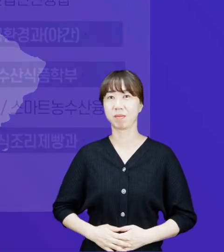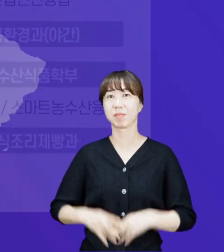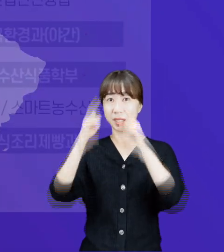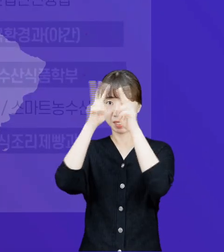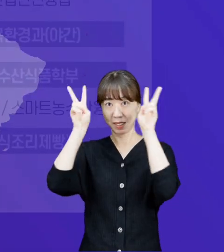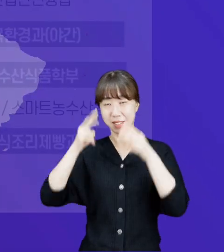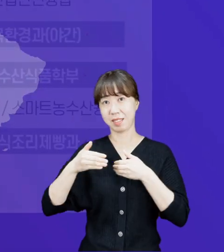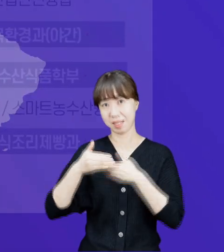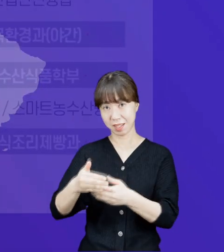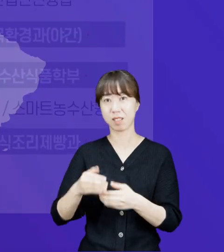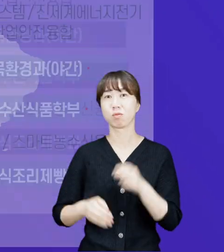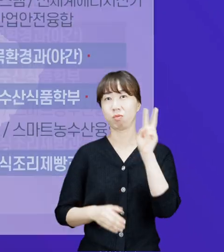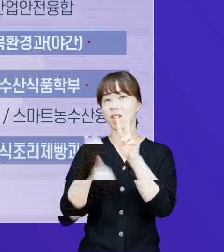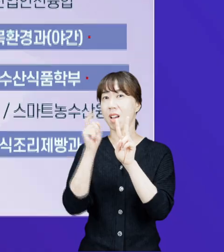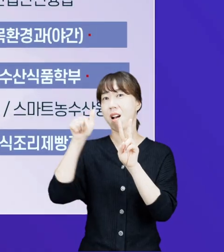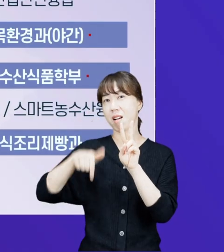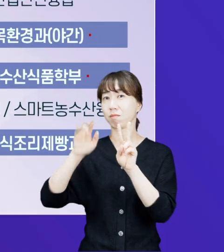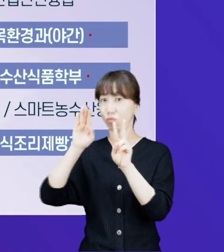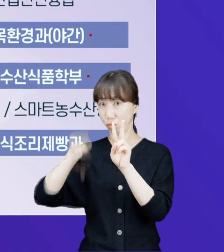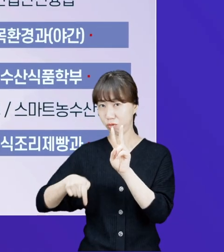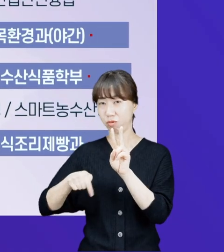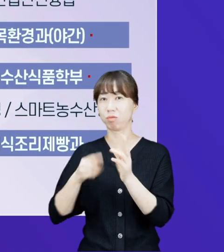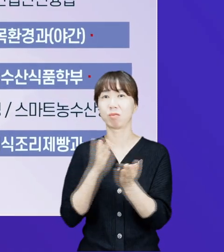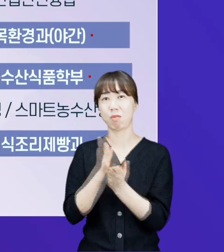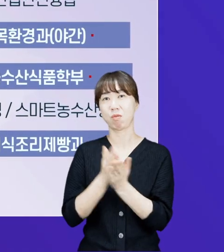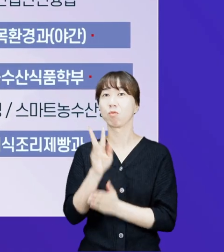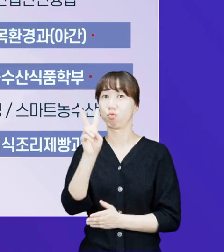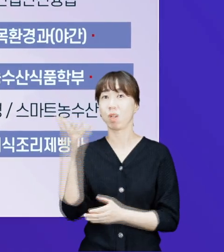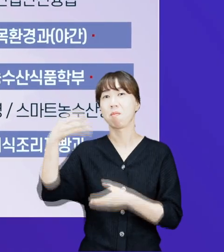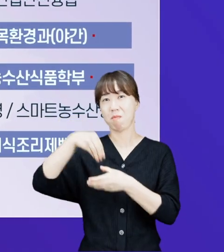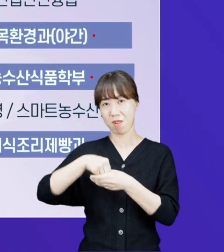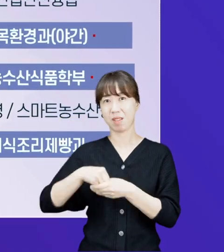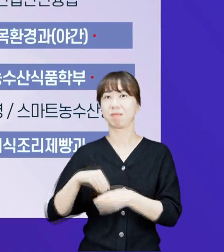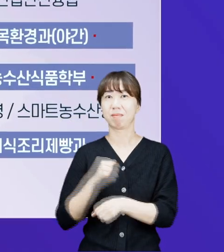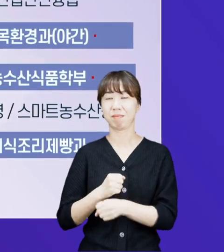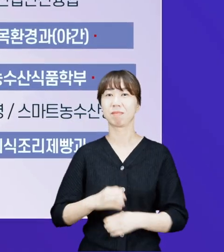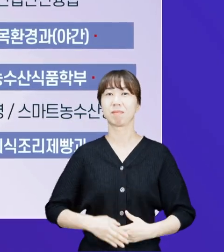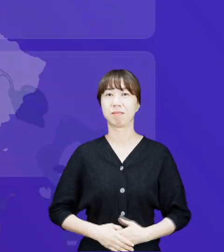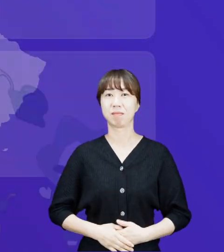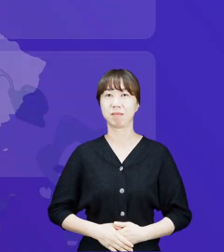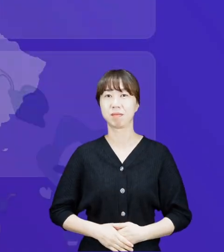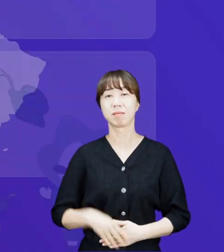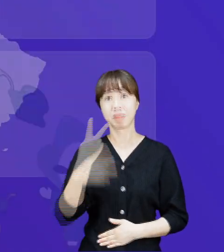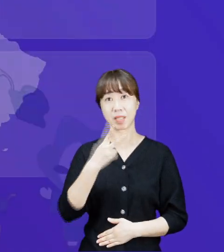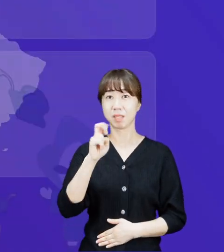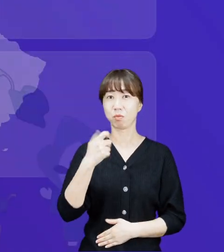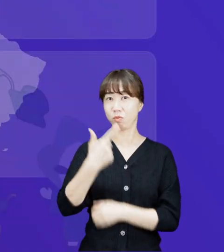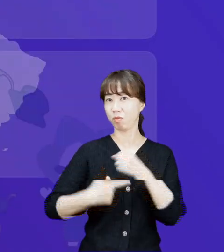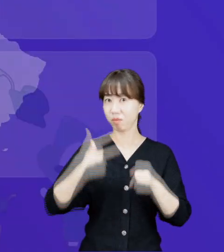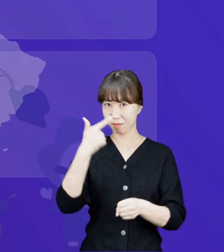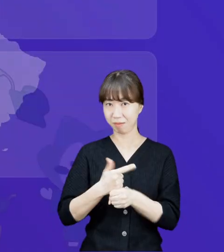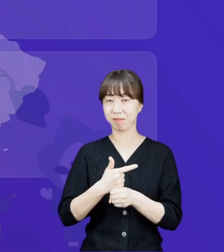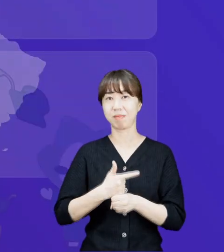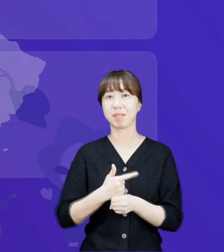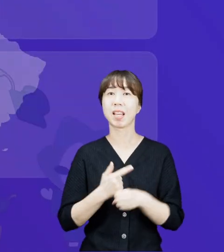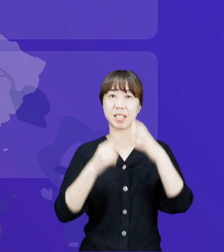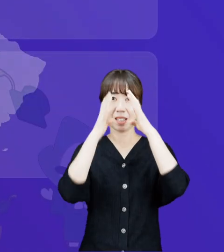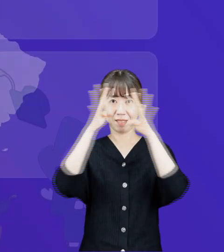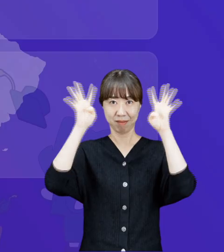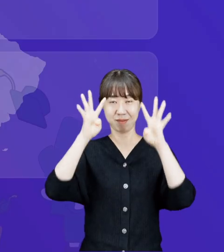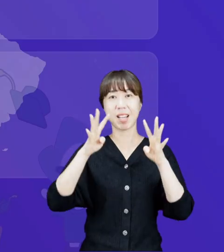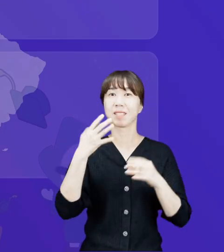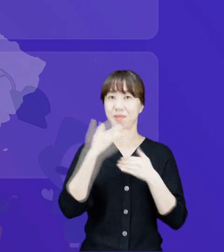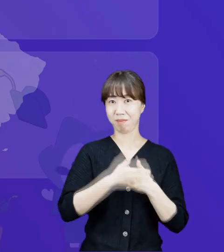미래챌린지대학은 2년제 전문학사 과정으로 2개의 학부와 2개의 학과를 운영합니다. 2026학년도 4년제 학사 모집